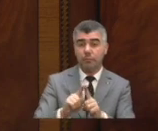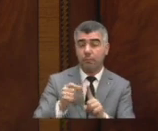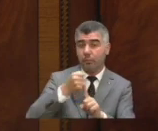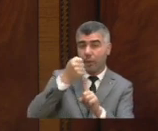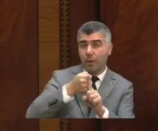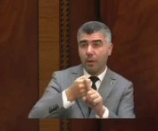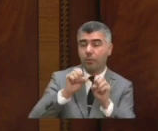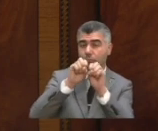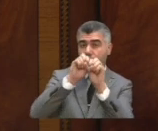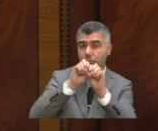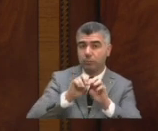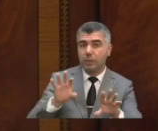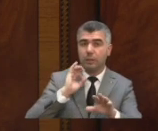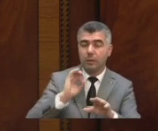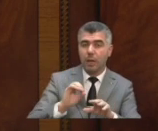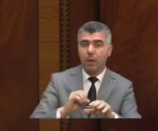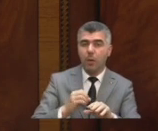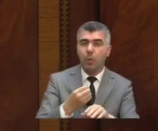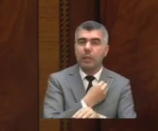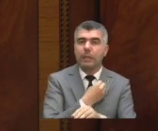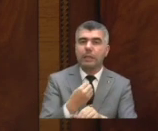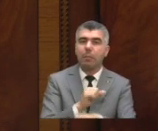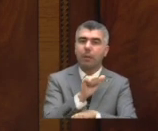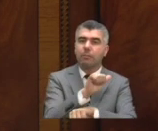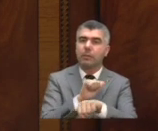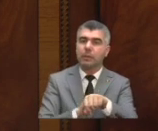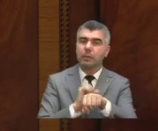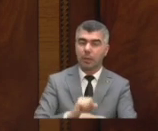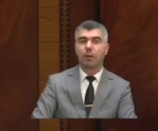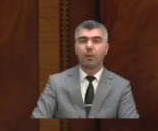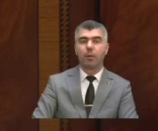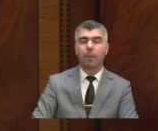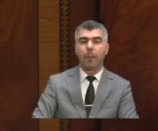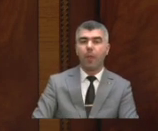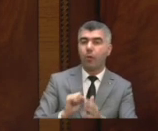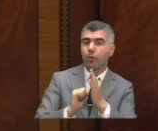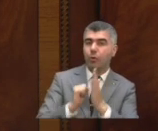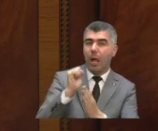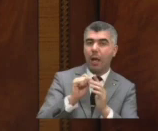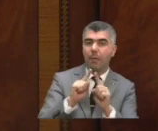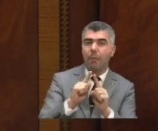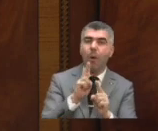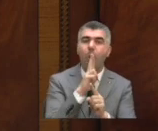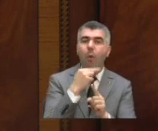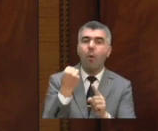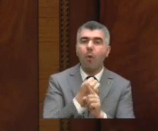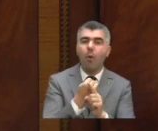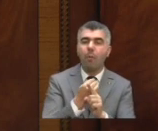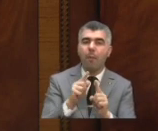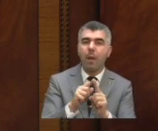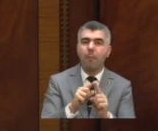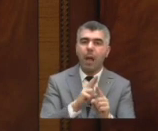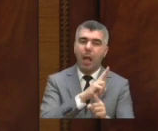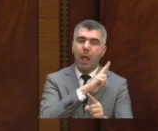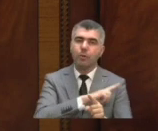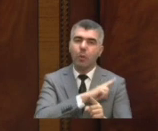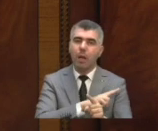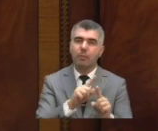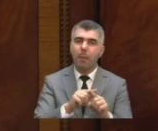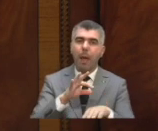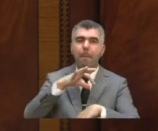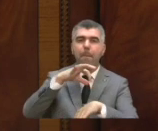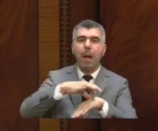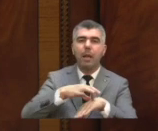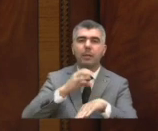تعميم الحمايه الاجتماعيه نجحت الحكومه في تعميم التامين الاجبار الاساسي عن المرض وفق